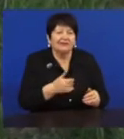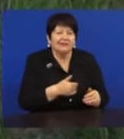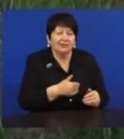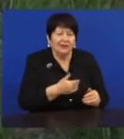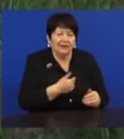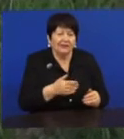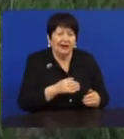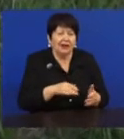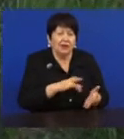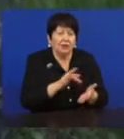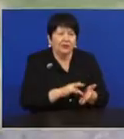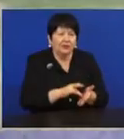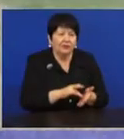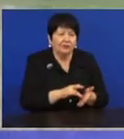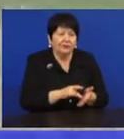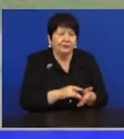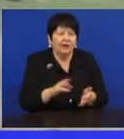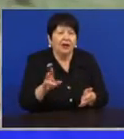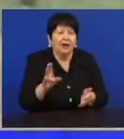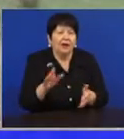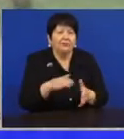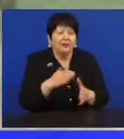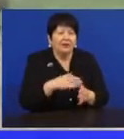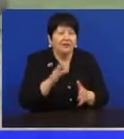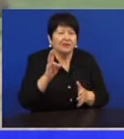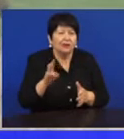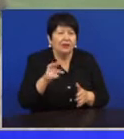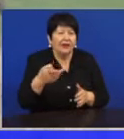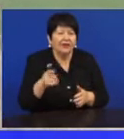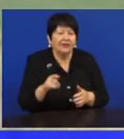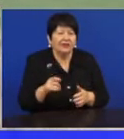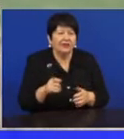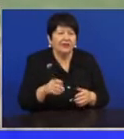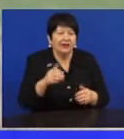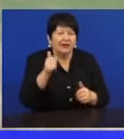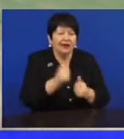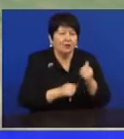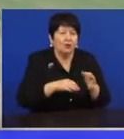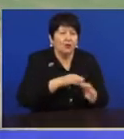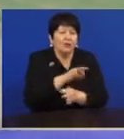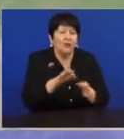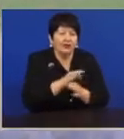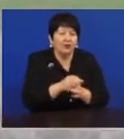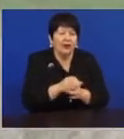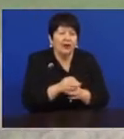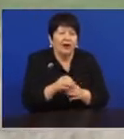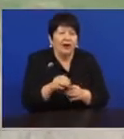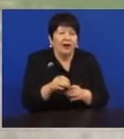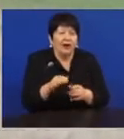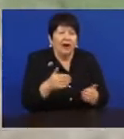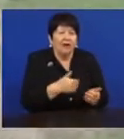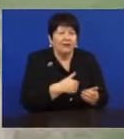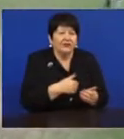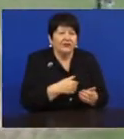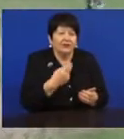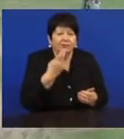nostru. Bună ziua, mă numesc Nicolae Hristov. Deci, în cadrul proiectului Modernizarea Managementului Deșeurilor Menajere Solide,